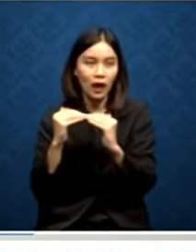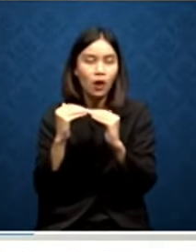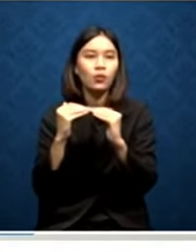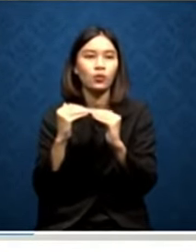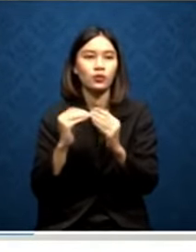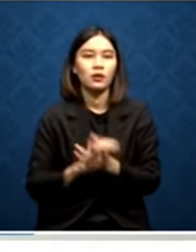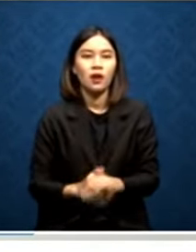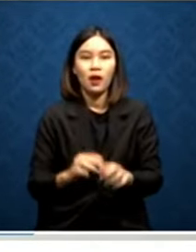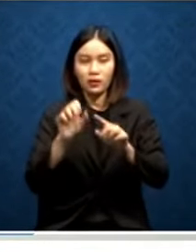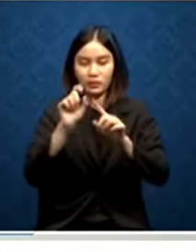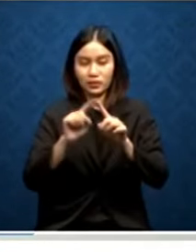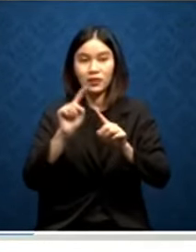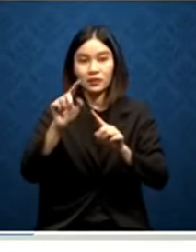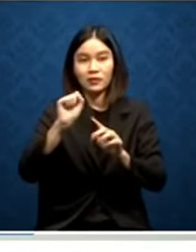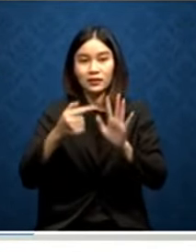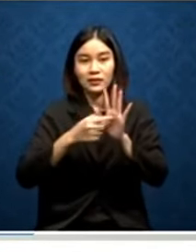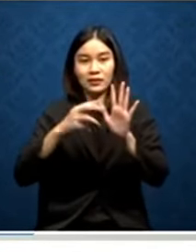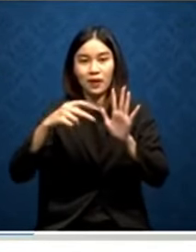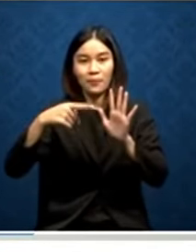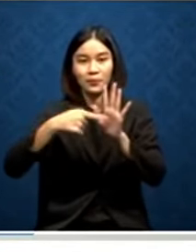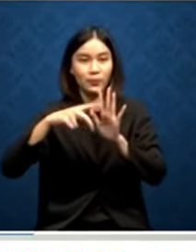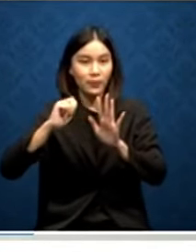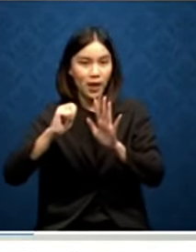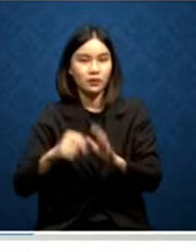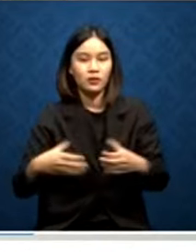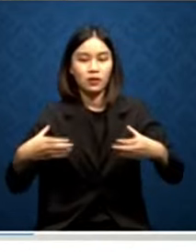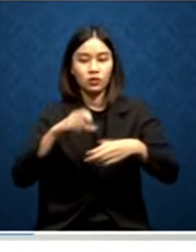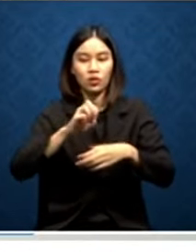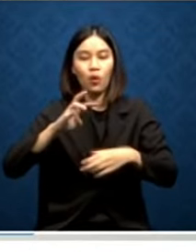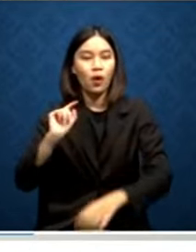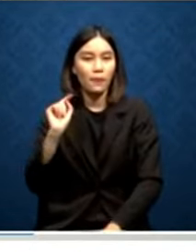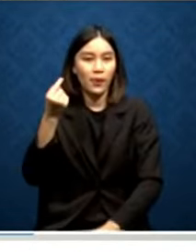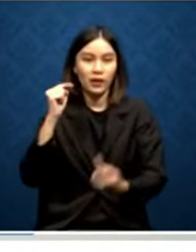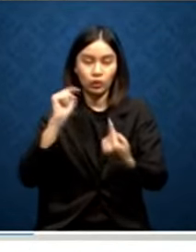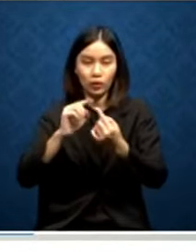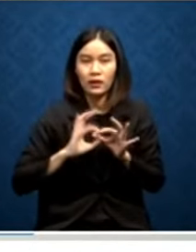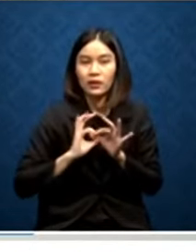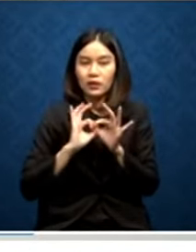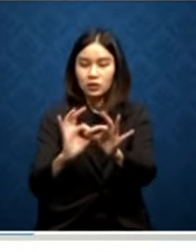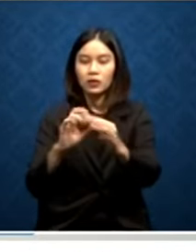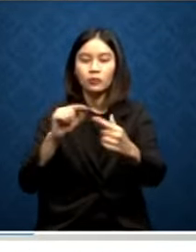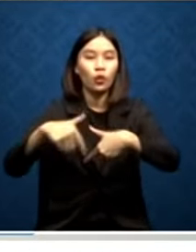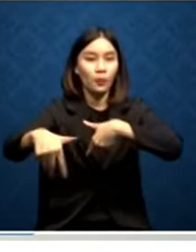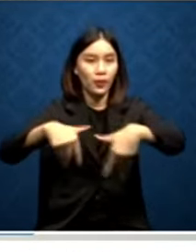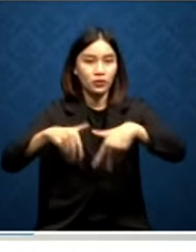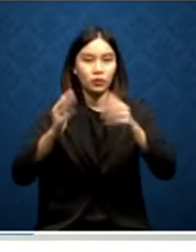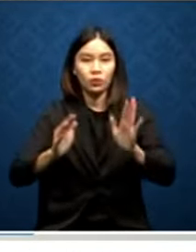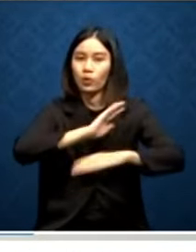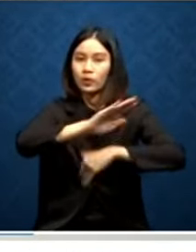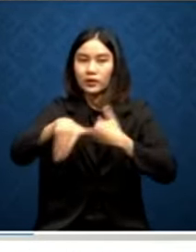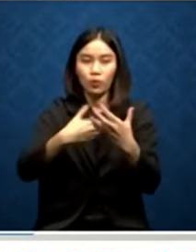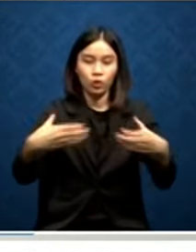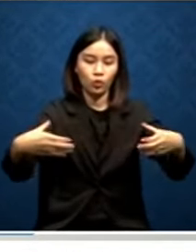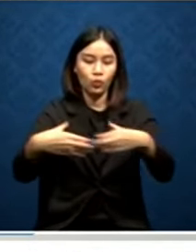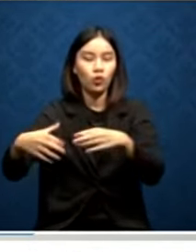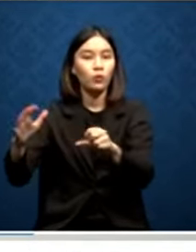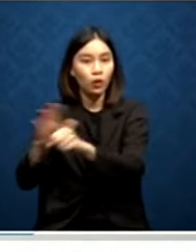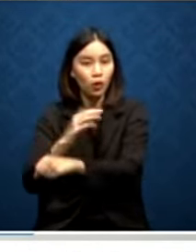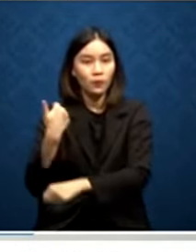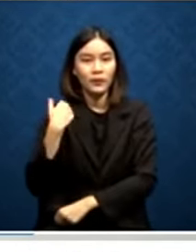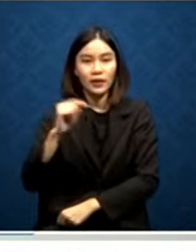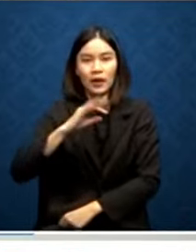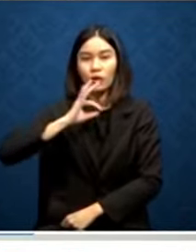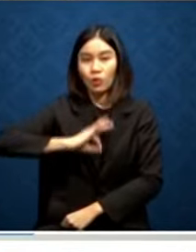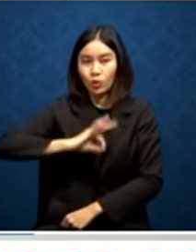สอที่1สัมพันธ์วุฒิสภายุคใหม่ต้องเป็นสภาที่ยึดโยงกับประชาชนทุกคนทุกกลุ่มเราจะสร้าง